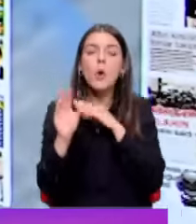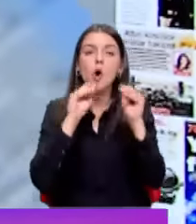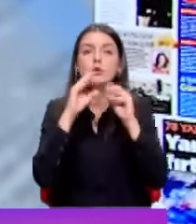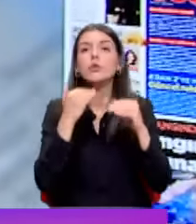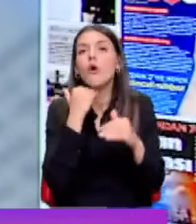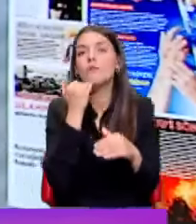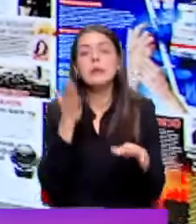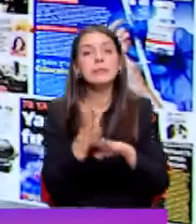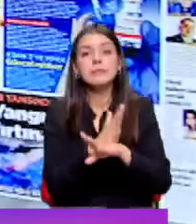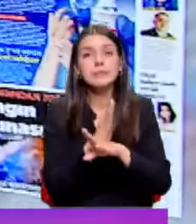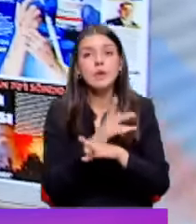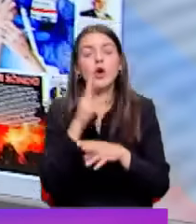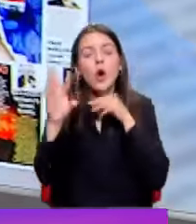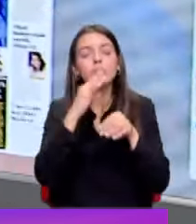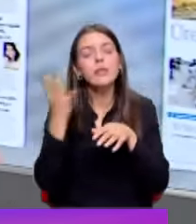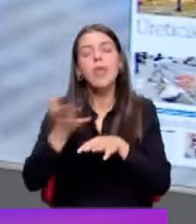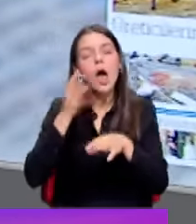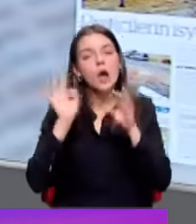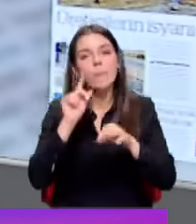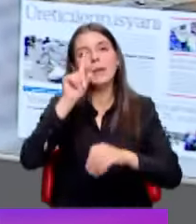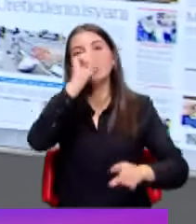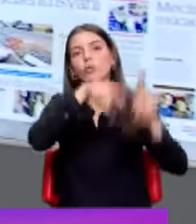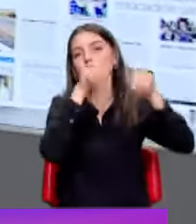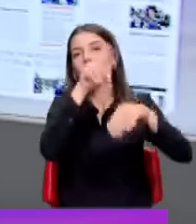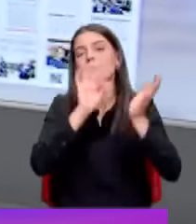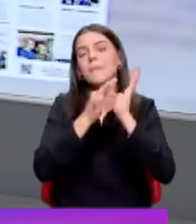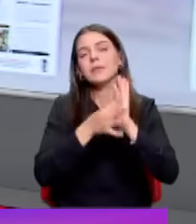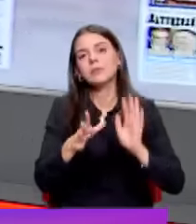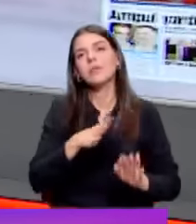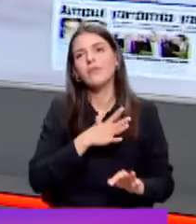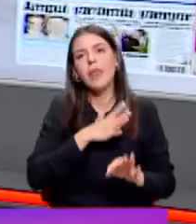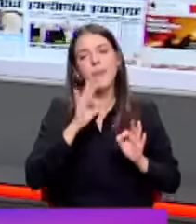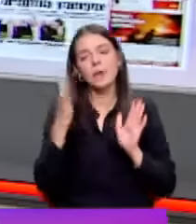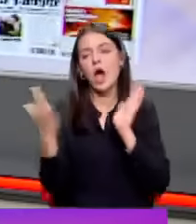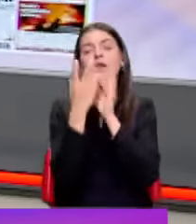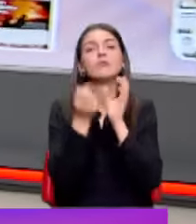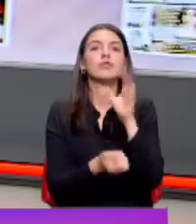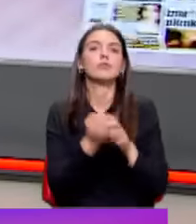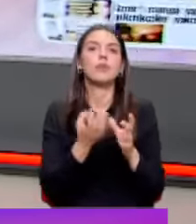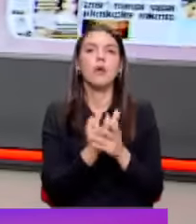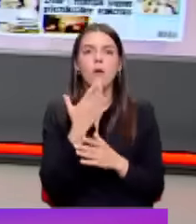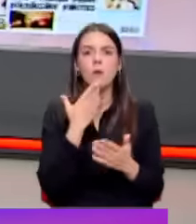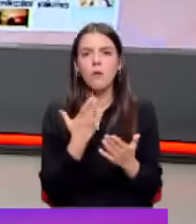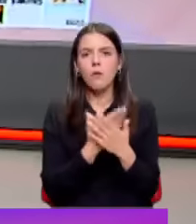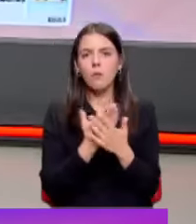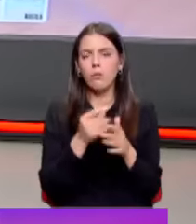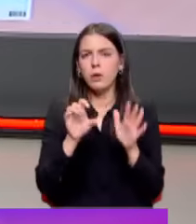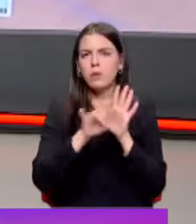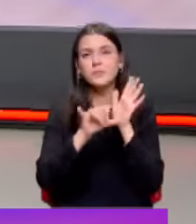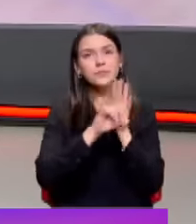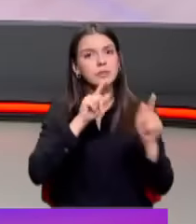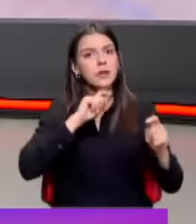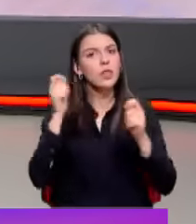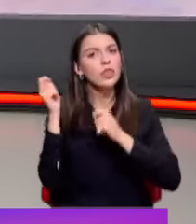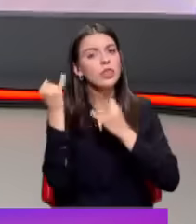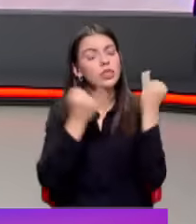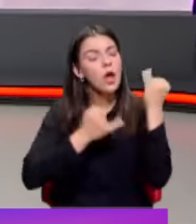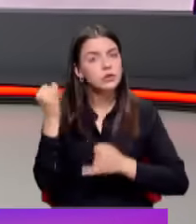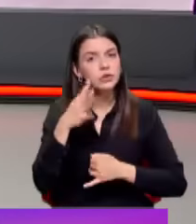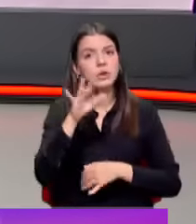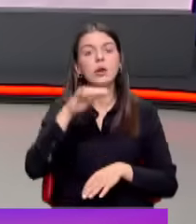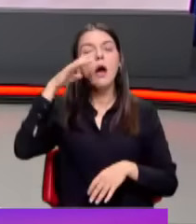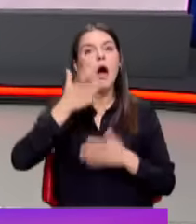çünkü konuşacak her zaman daha önemli bir gündem maddemiz karşımıza çıkıyor. Mesela Instagram'ı tartıştık. Mesela